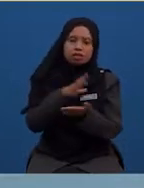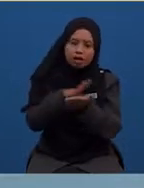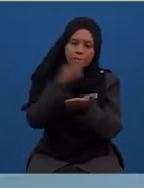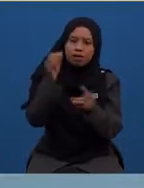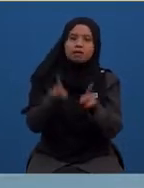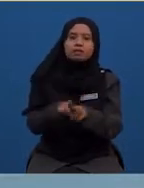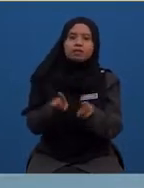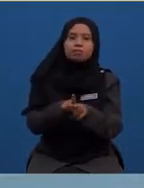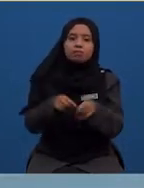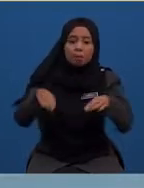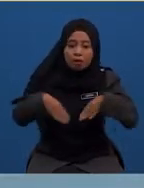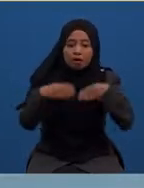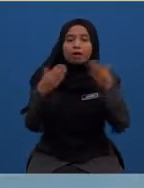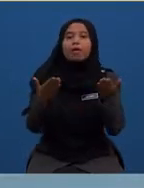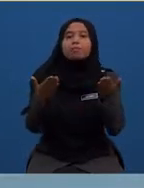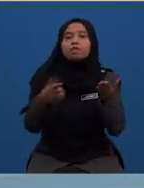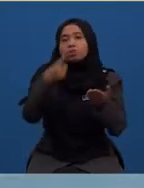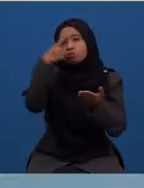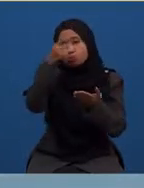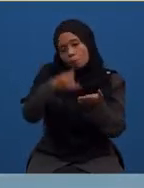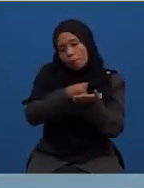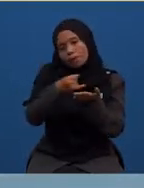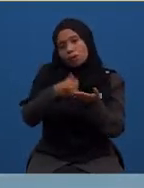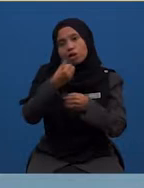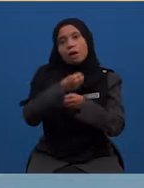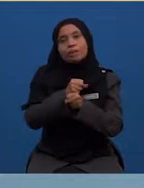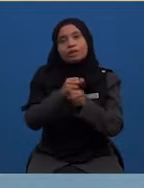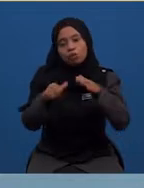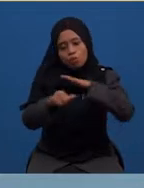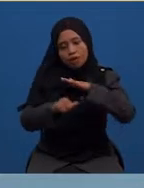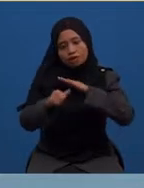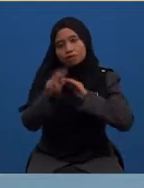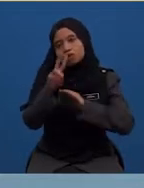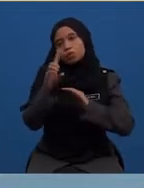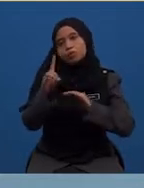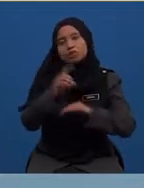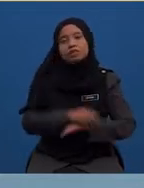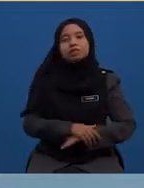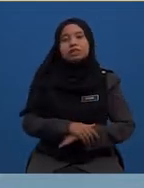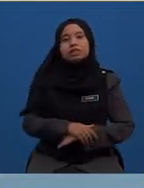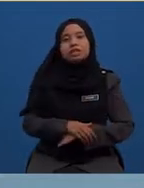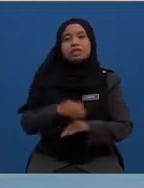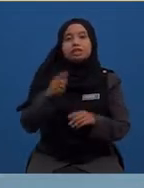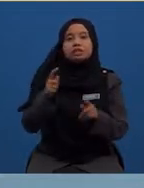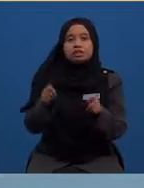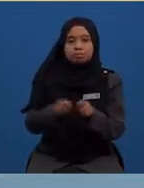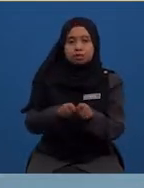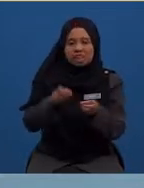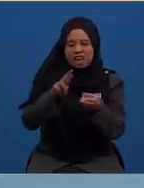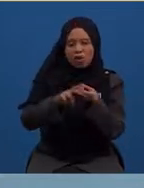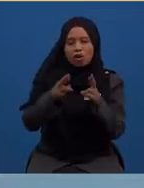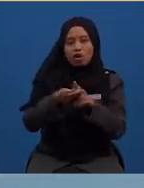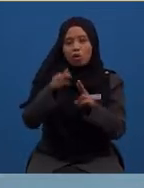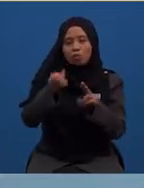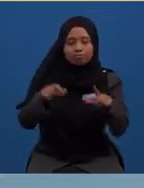belajar bersama-sama bagaimana untuk melukis bentuk asas dua dimensi seperti